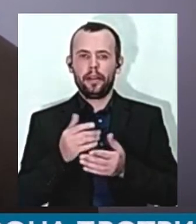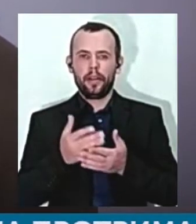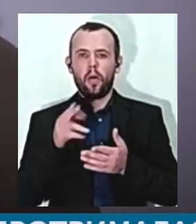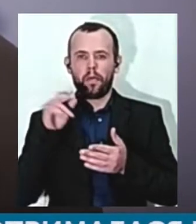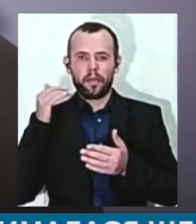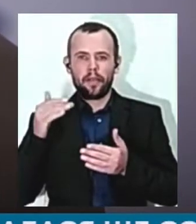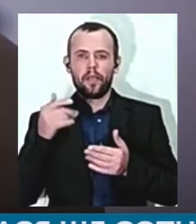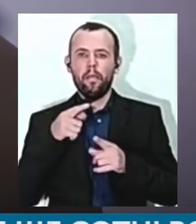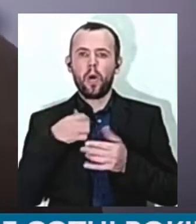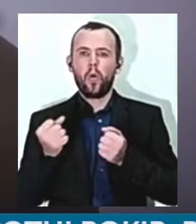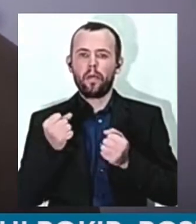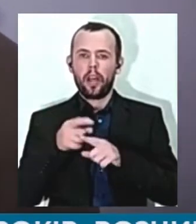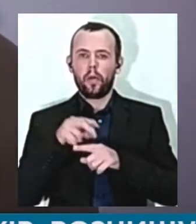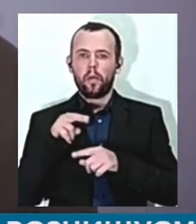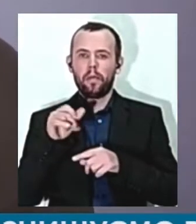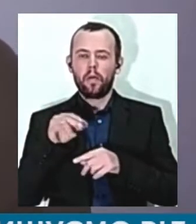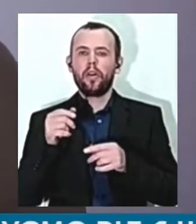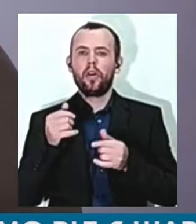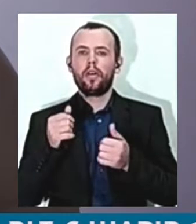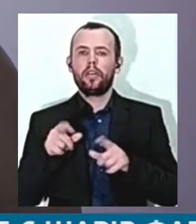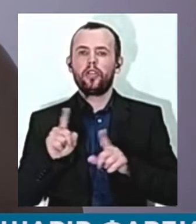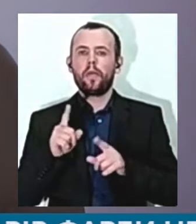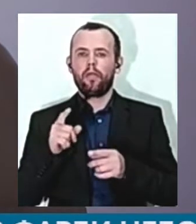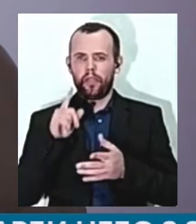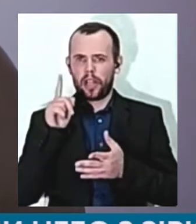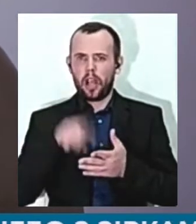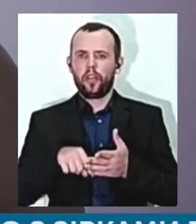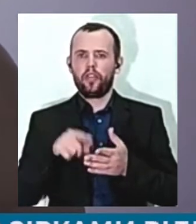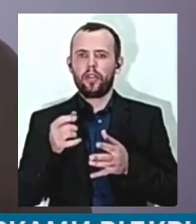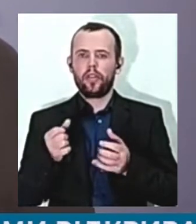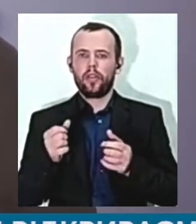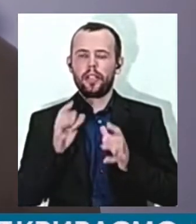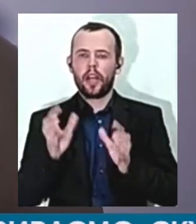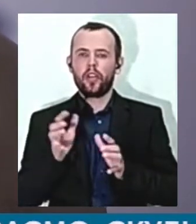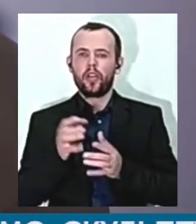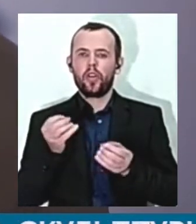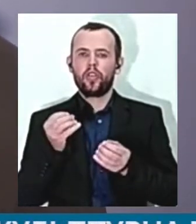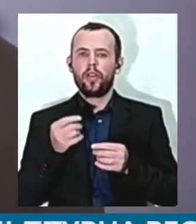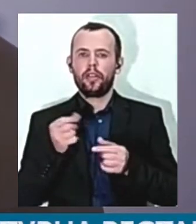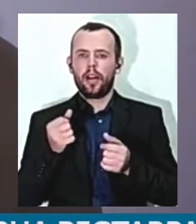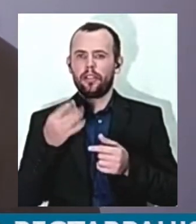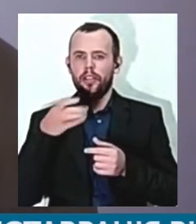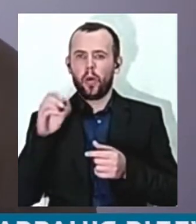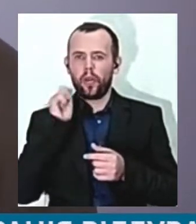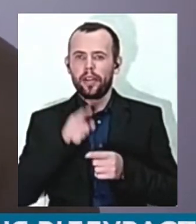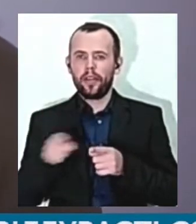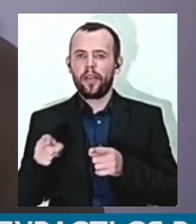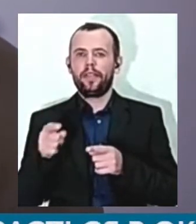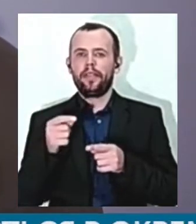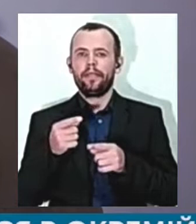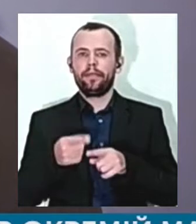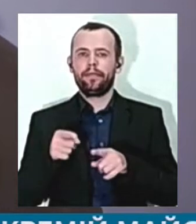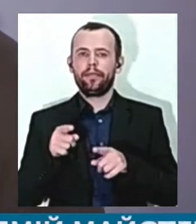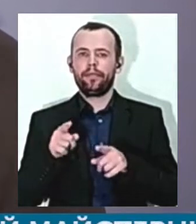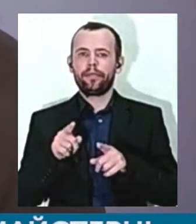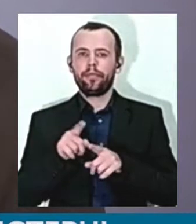падугу для того, чтобы она надежно продержалась еще, надеюсь, сотни лет. Здесь мы расчищаем от 6 слоев